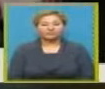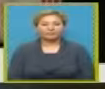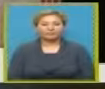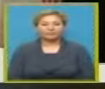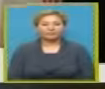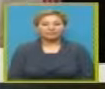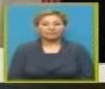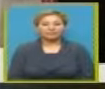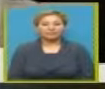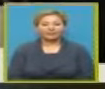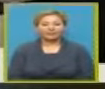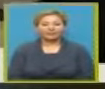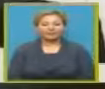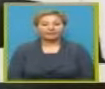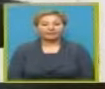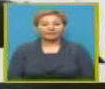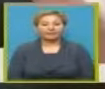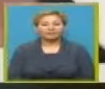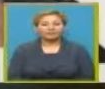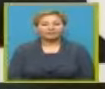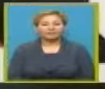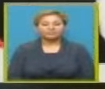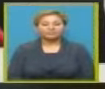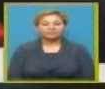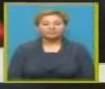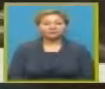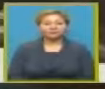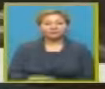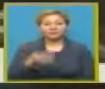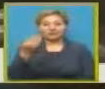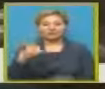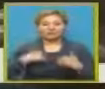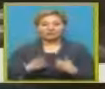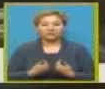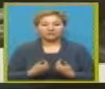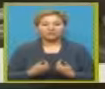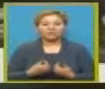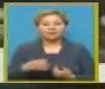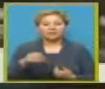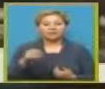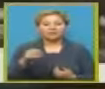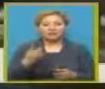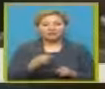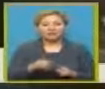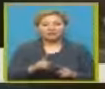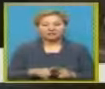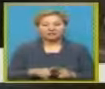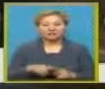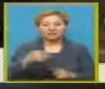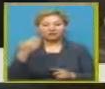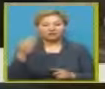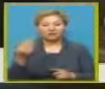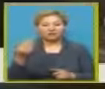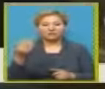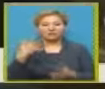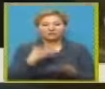жарасы соғыс алған жарақат емес, отбасынан, бауырынан бір заматта көз жасуы. Сол кездегі ортақ отанды қорғауды өзіне ұлы мұрат еткен Әли